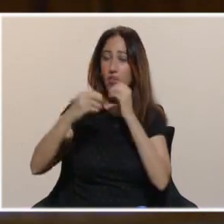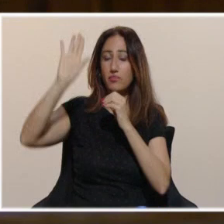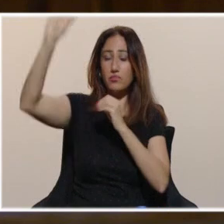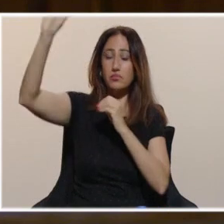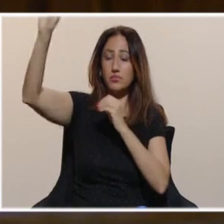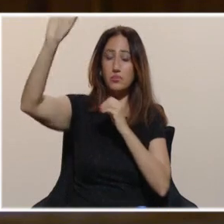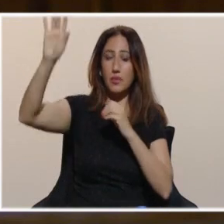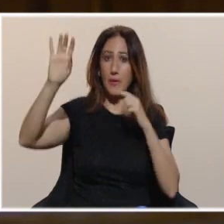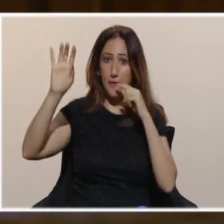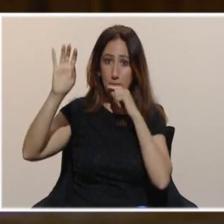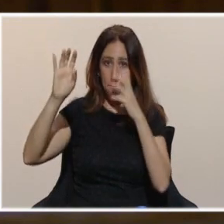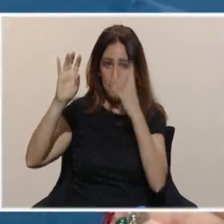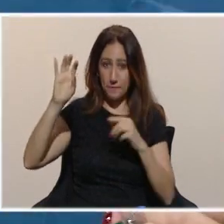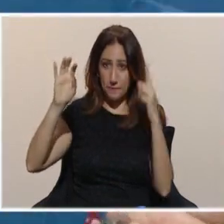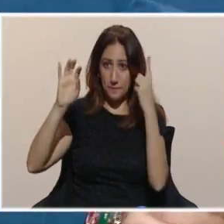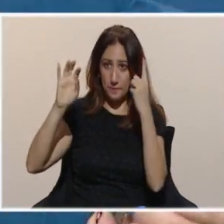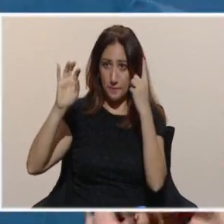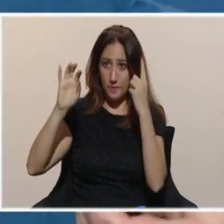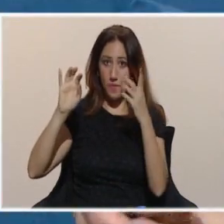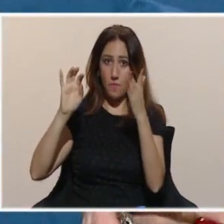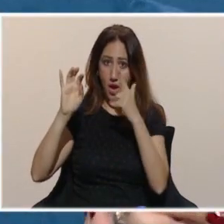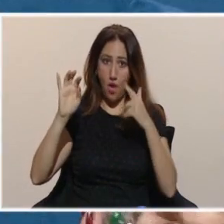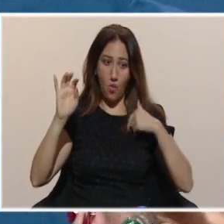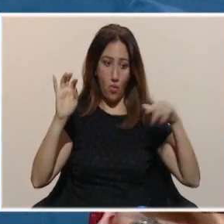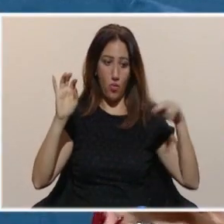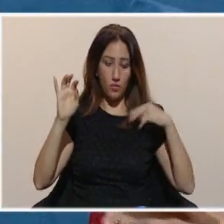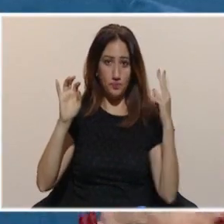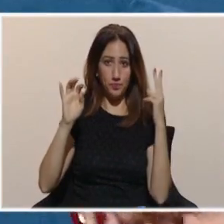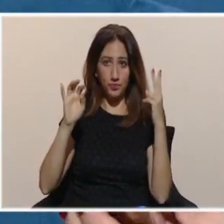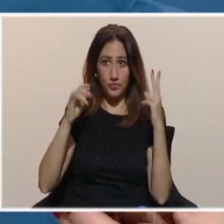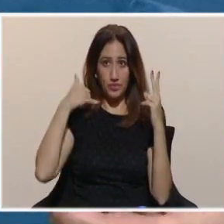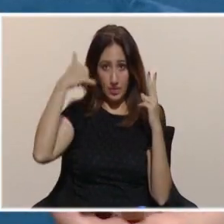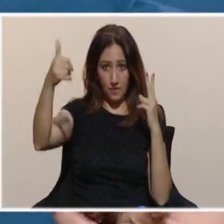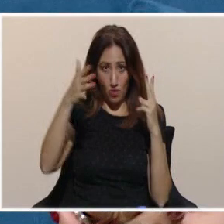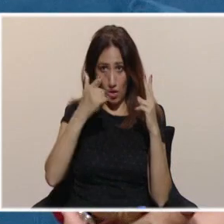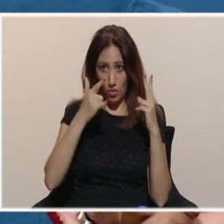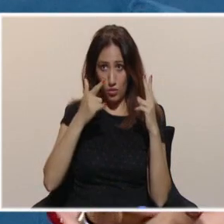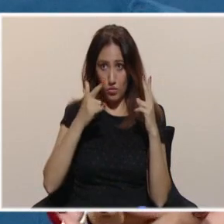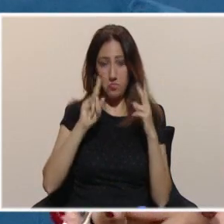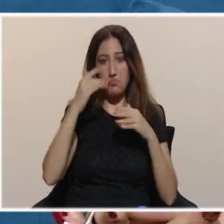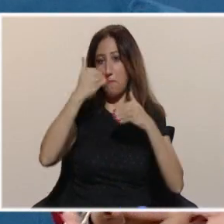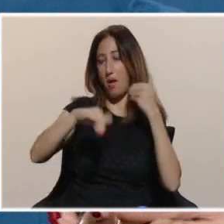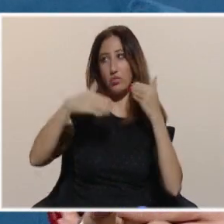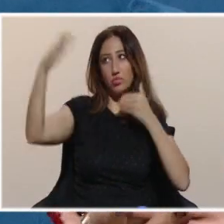انت بنت الوحيده ولا عنده محمد اخويا كبير. بيكلم محمد؟ لا، محمد ما طبعا.